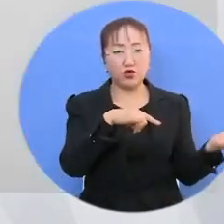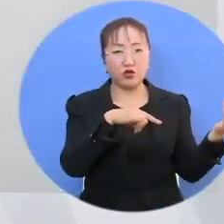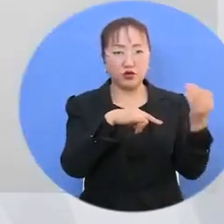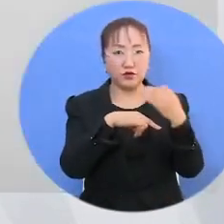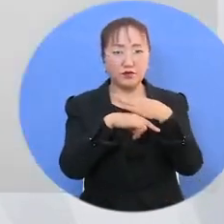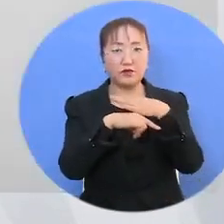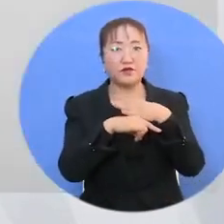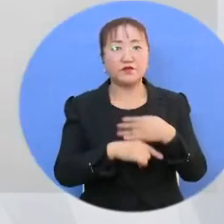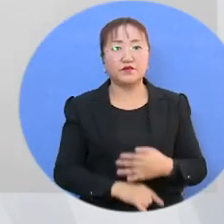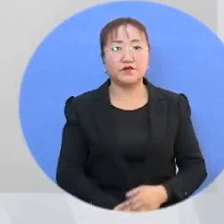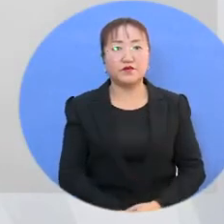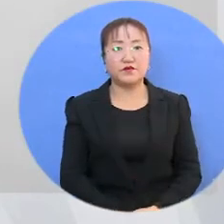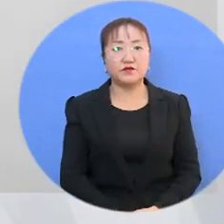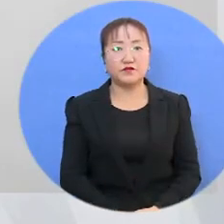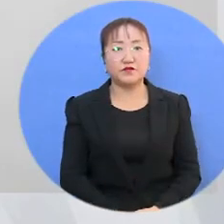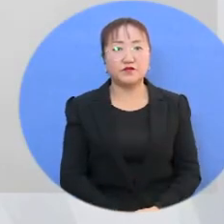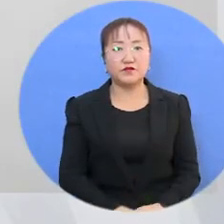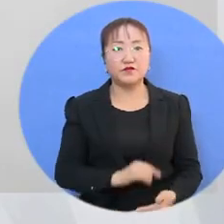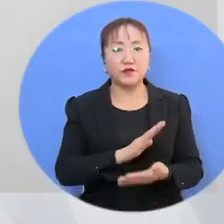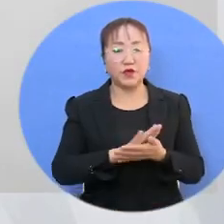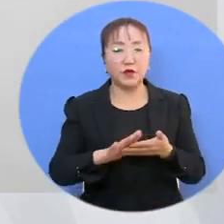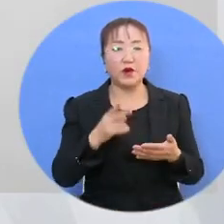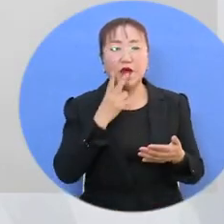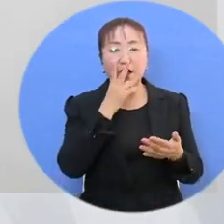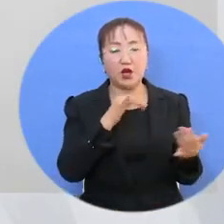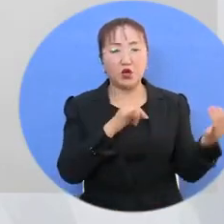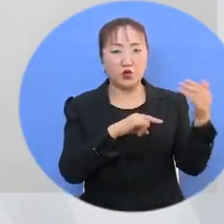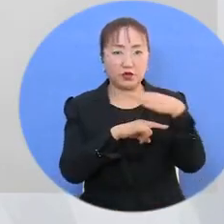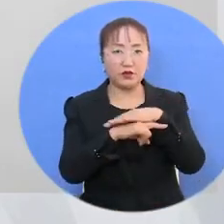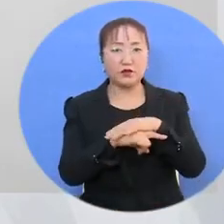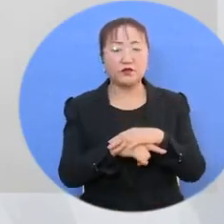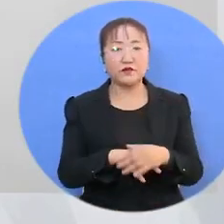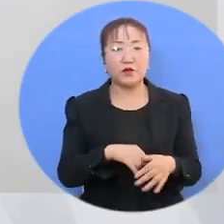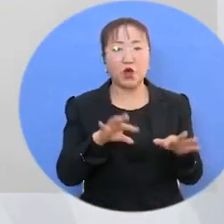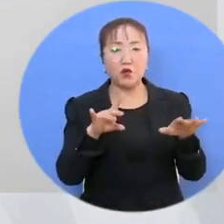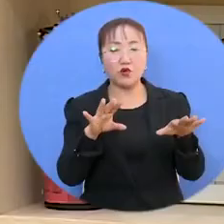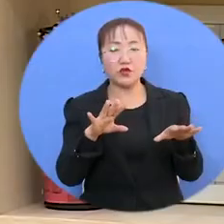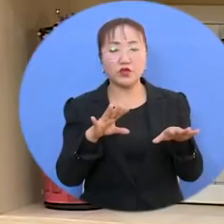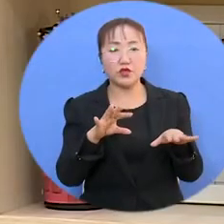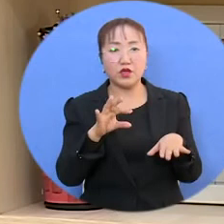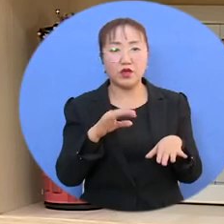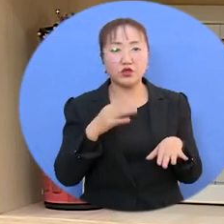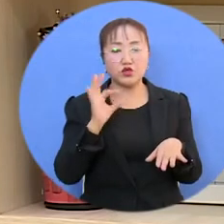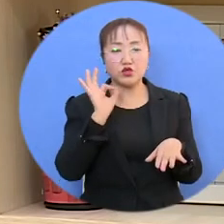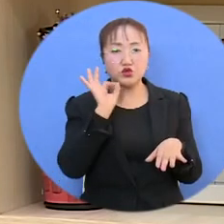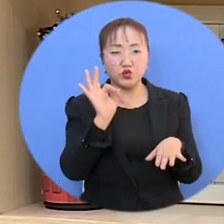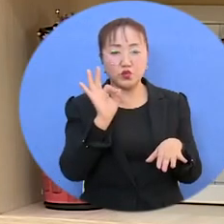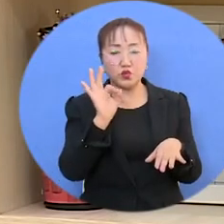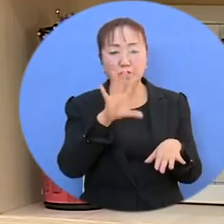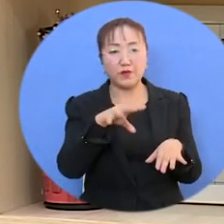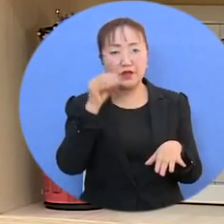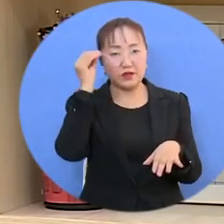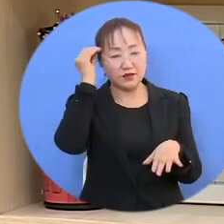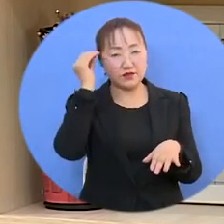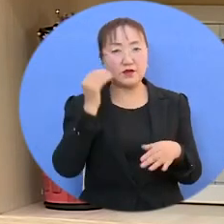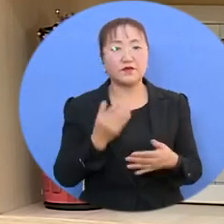үзье. За ингээд бүгдээрээ компьютерийн эрүүл ахуйн зөв ойлголттой болсон гэдэгт багш нь